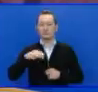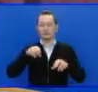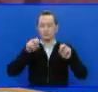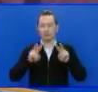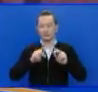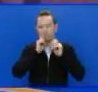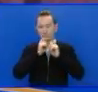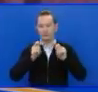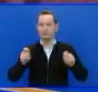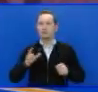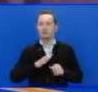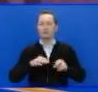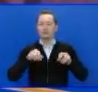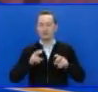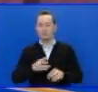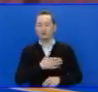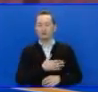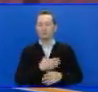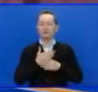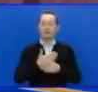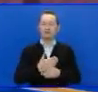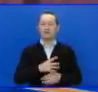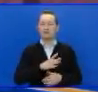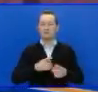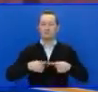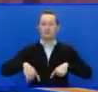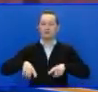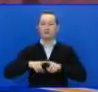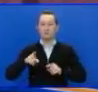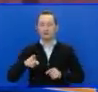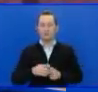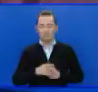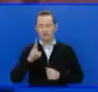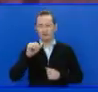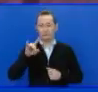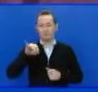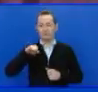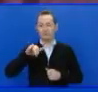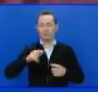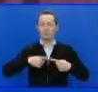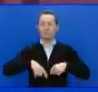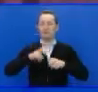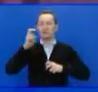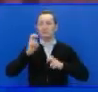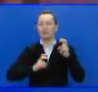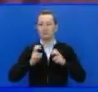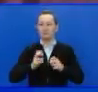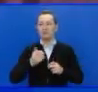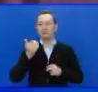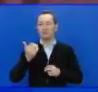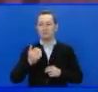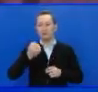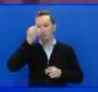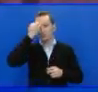сыйлықтар жасап әкепті. Демеушілік танытып отқан ұжымымызға, Қаратау жауапкершілігі шектеулі серіктестігінің